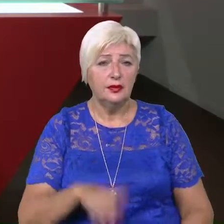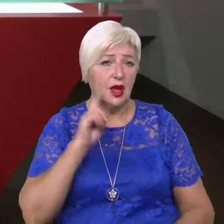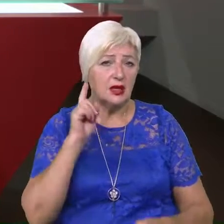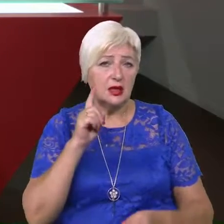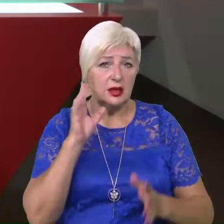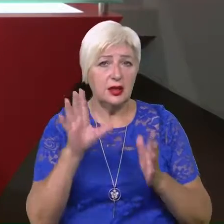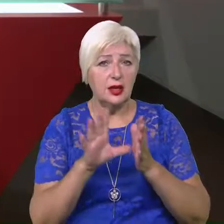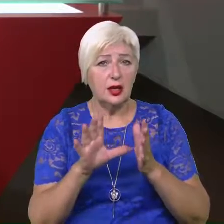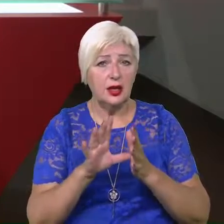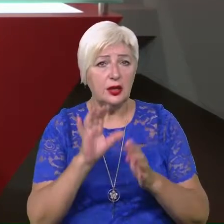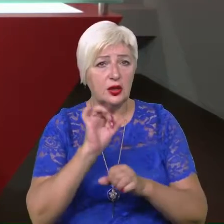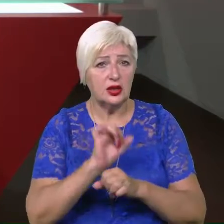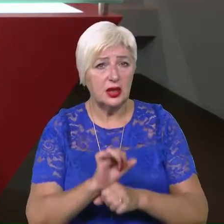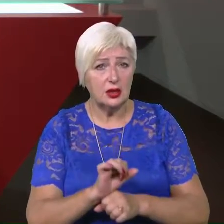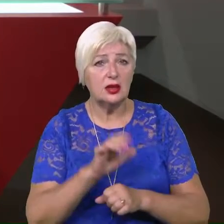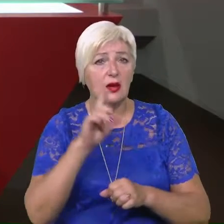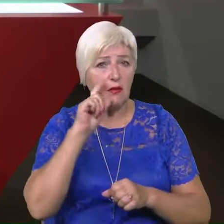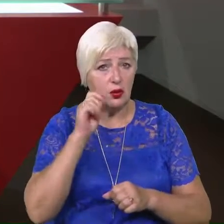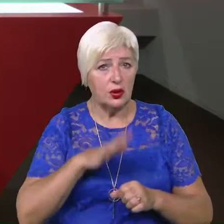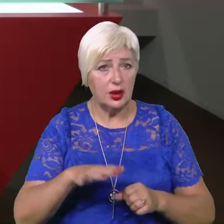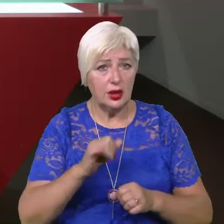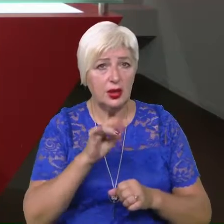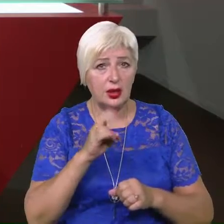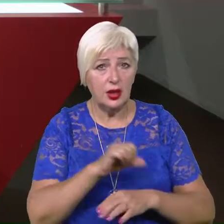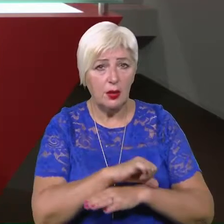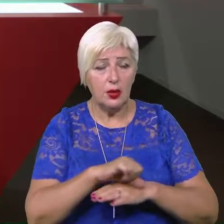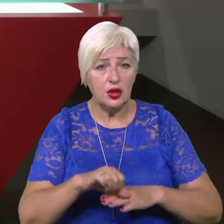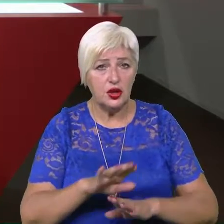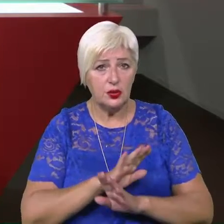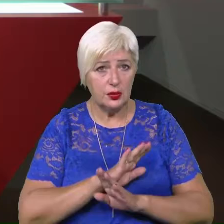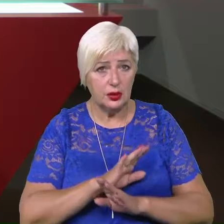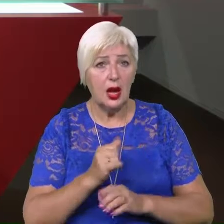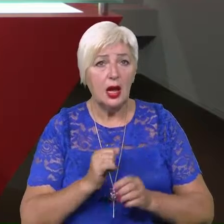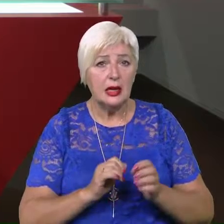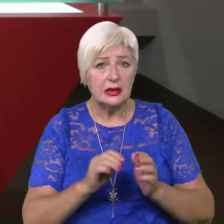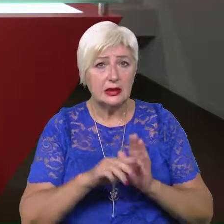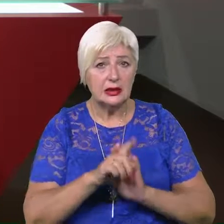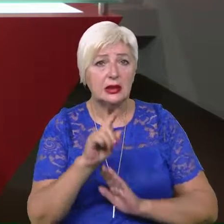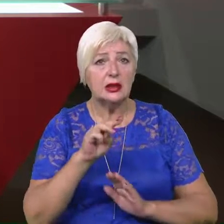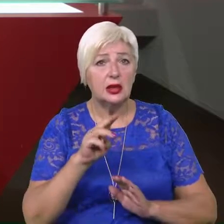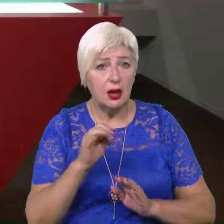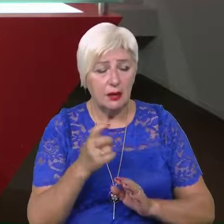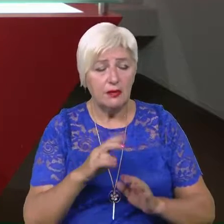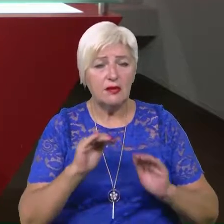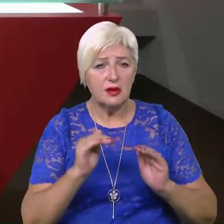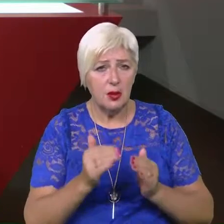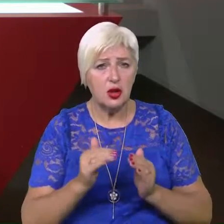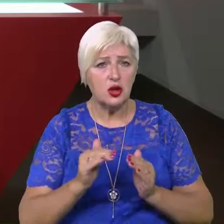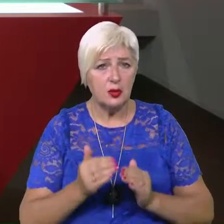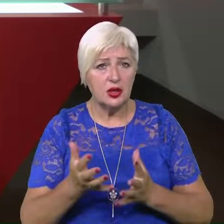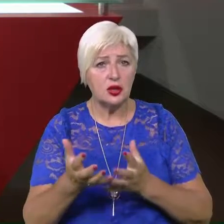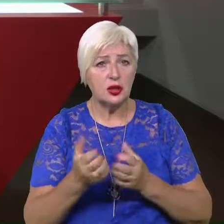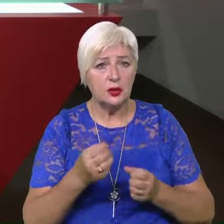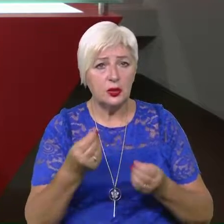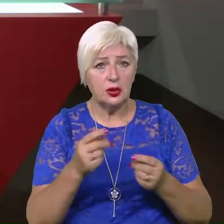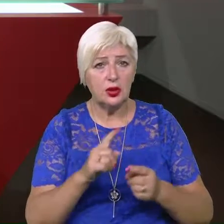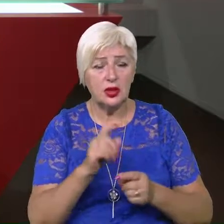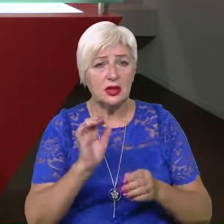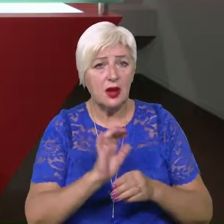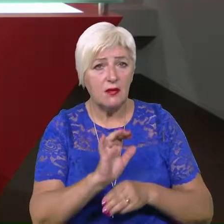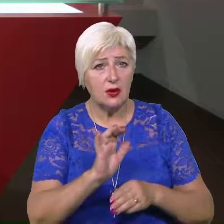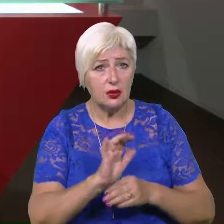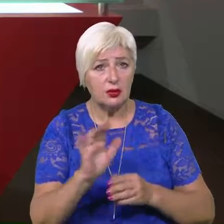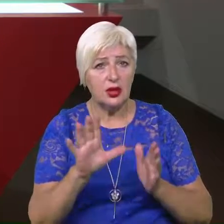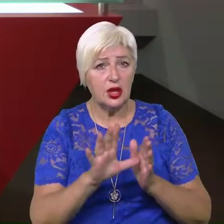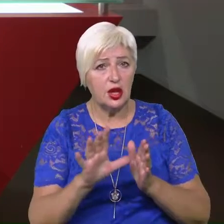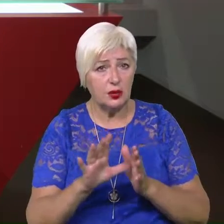Зелені електростанції в Україні на межі виживання. З травня вони все менше і менше отримують грошей за вироблені кіловати.